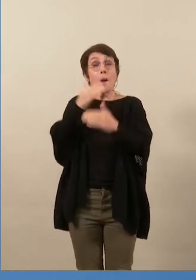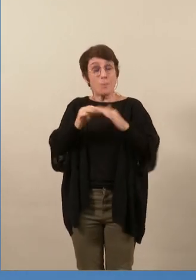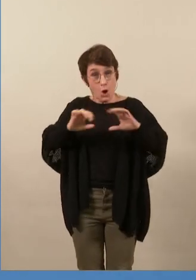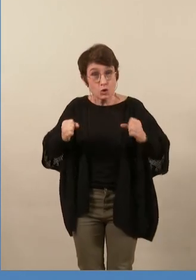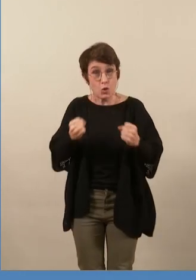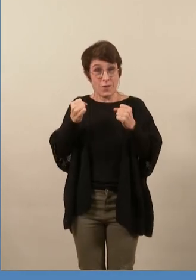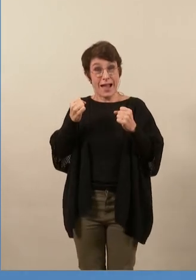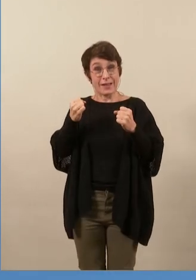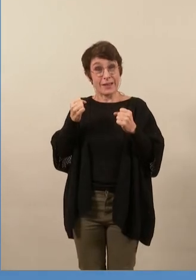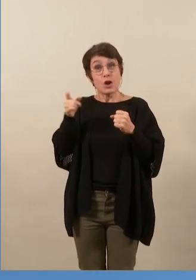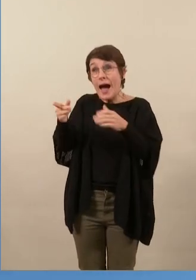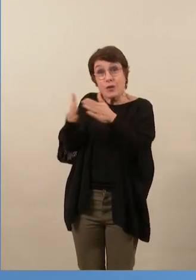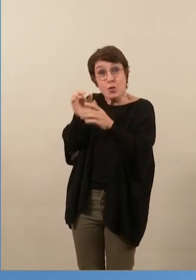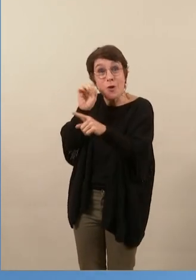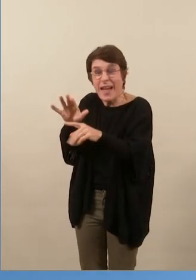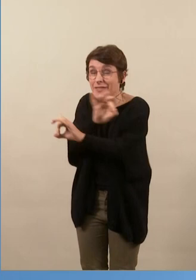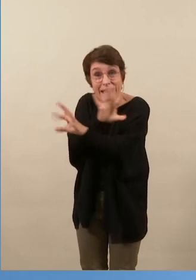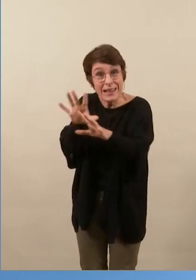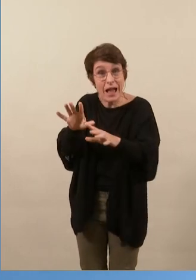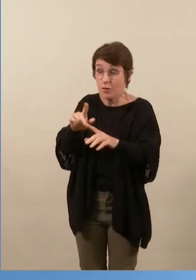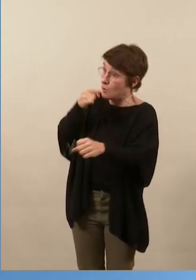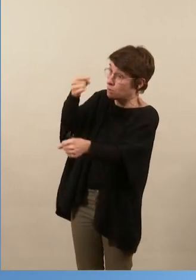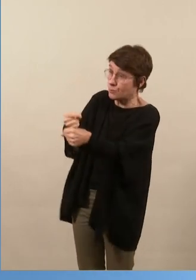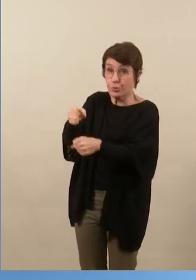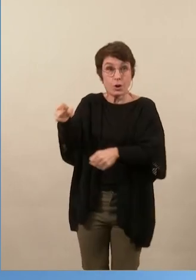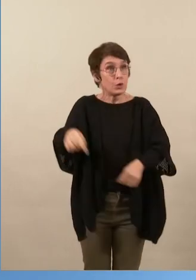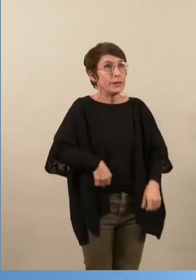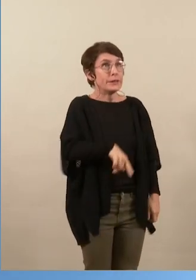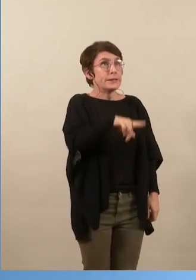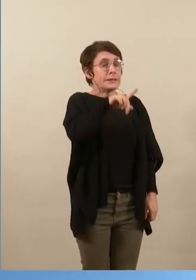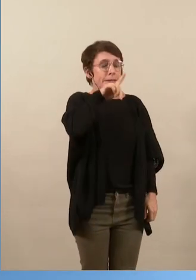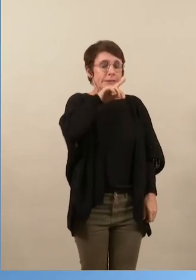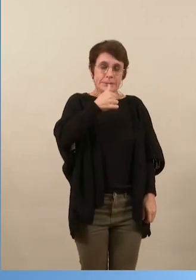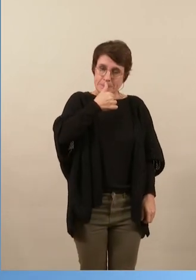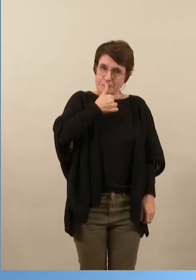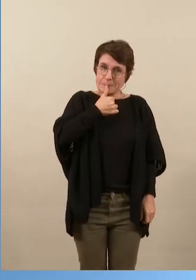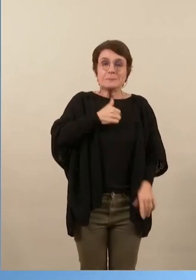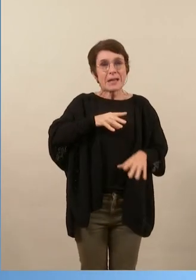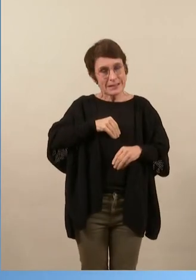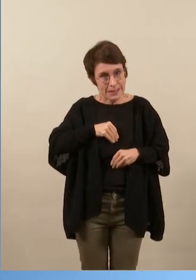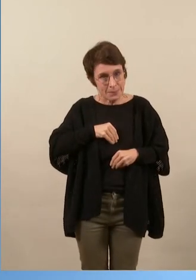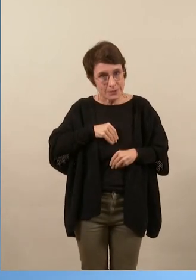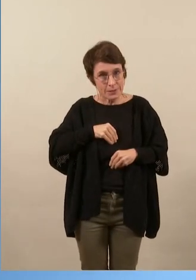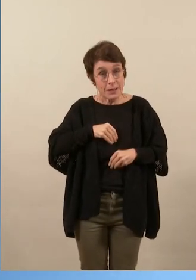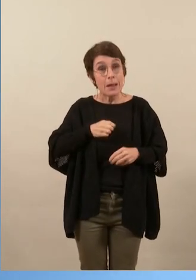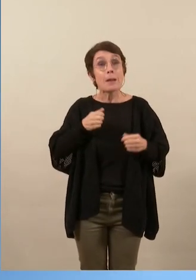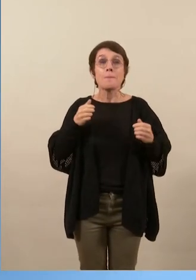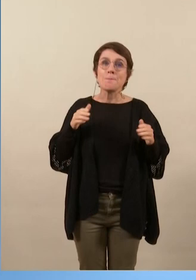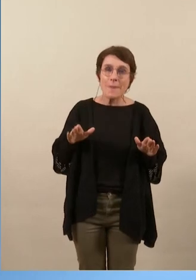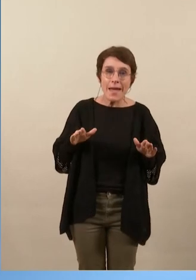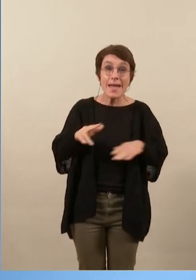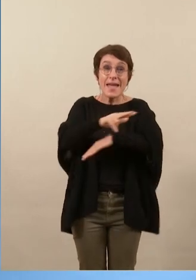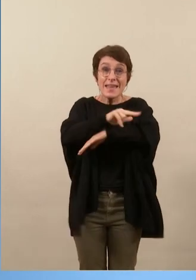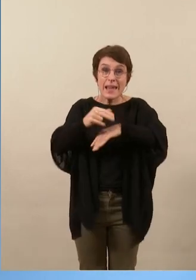lequel on ne lui a pas demandé son avis on ne lui a pas demandé son avis mais ne pouvveait pas avaler que votre cabinet qui